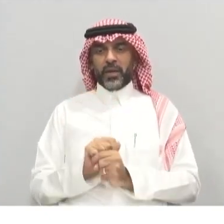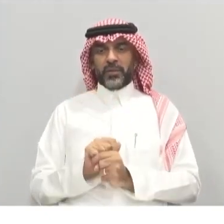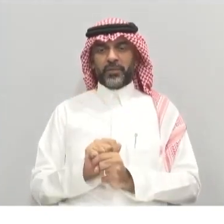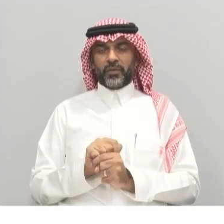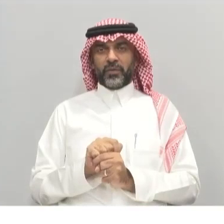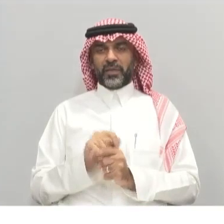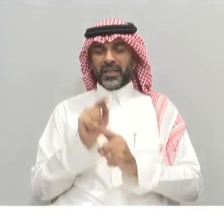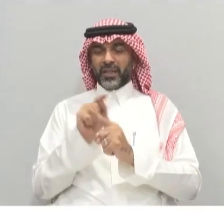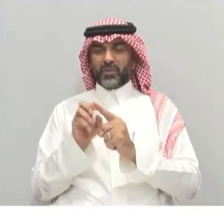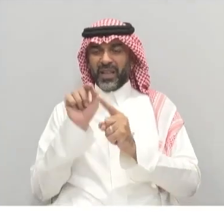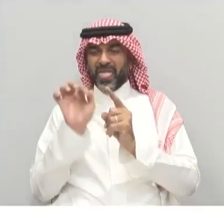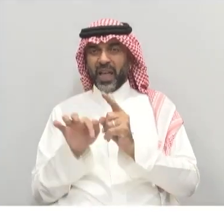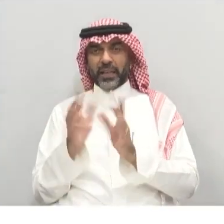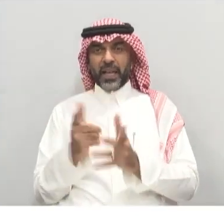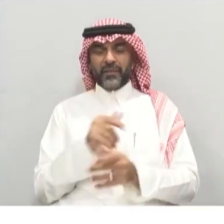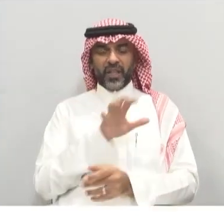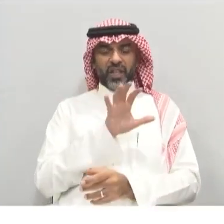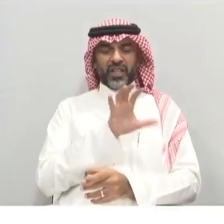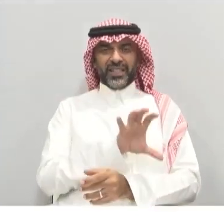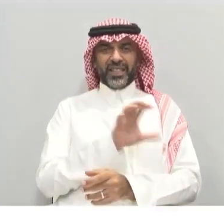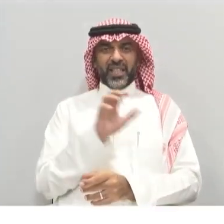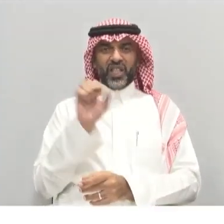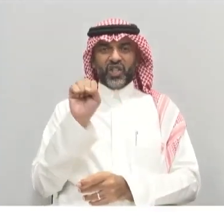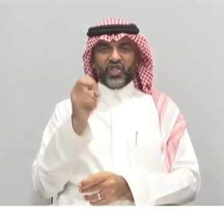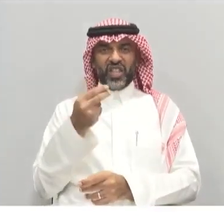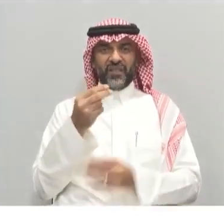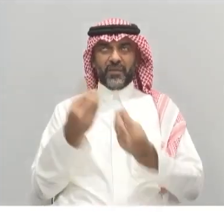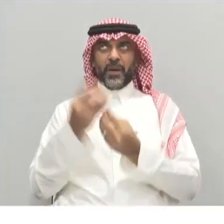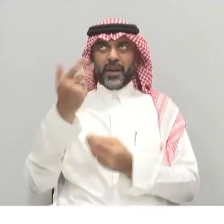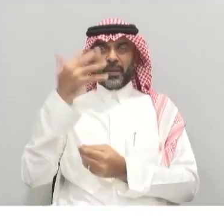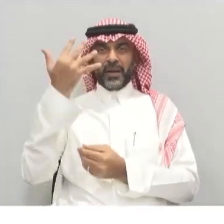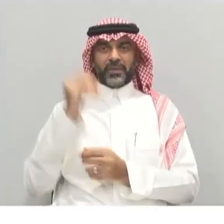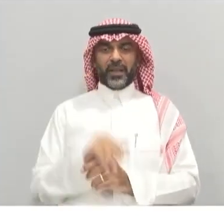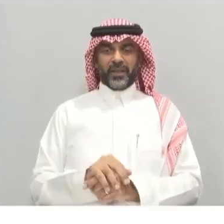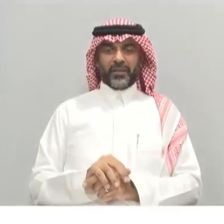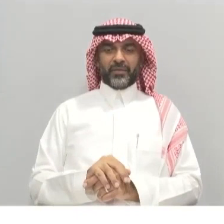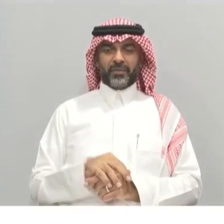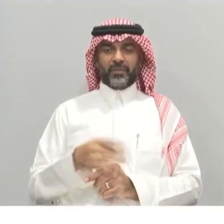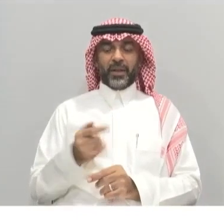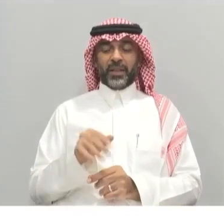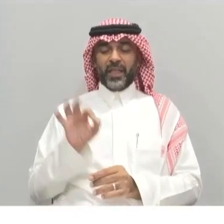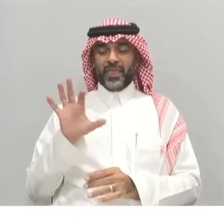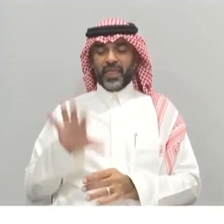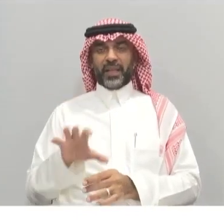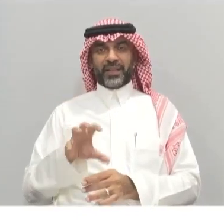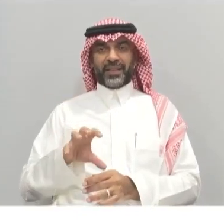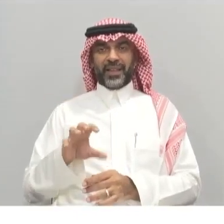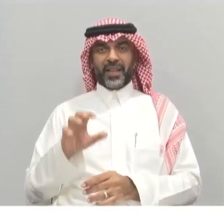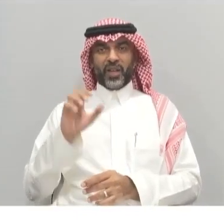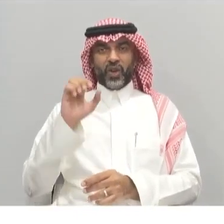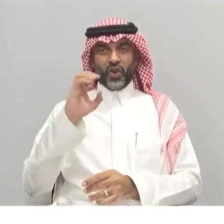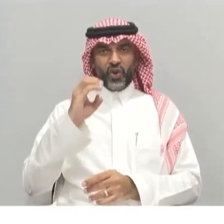مع رقم خمسه في لوحه المفاتيح بعد ذلك نقوم بالضغط على كنترول وانتر بنفس الوقت لتظهر